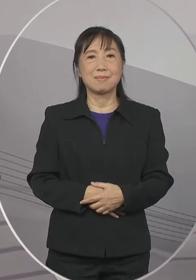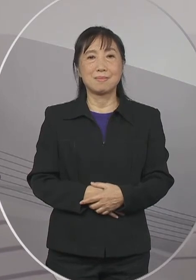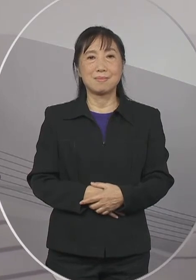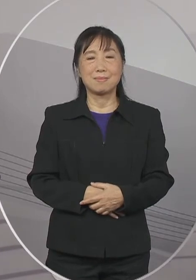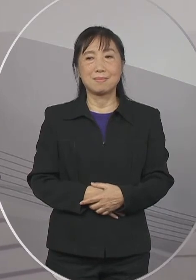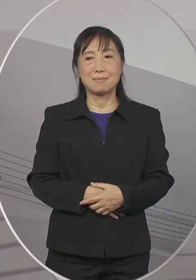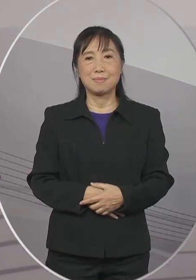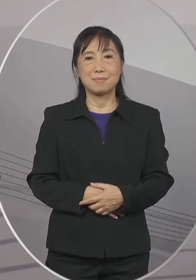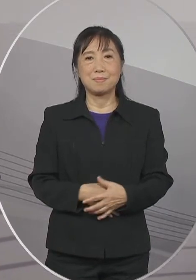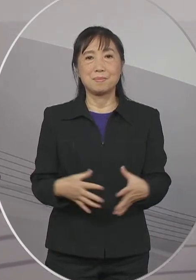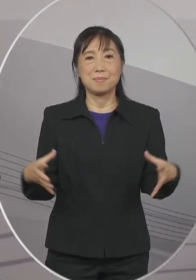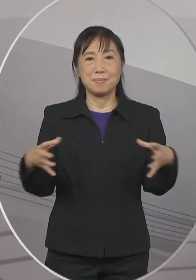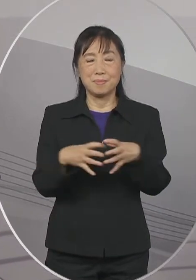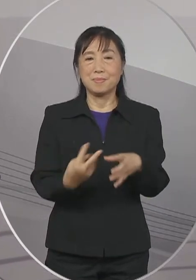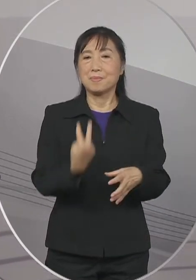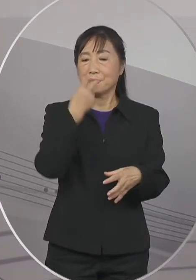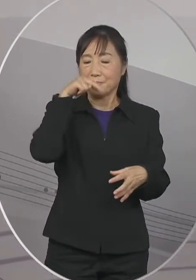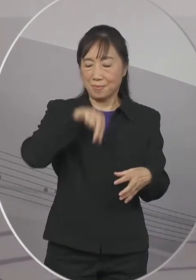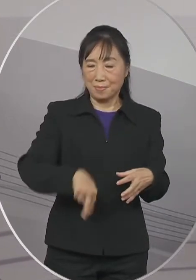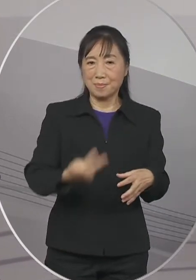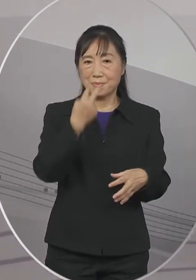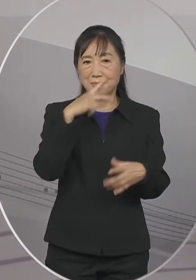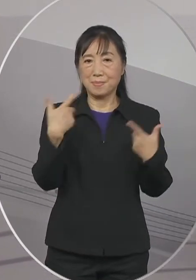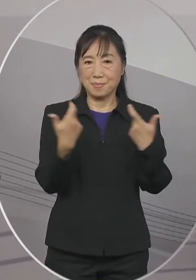然后结合吐纳。